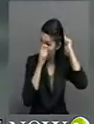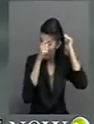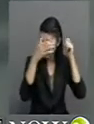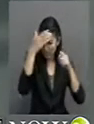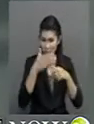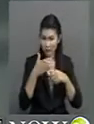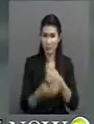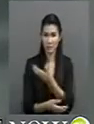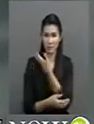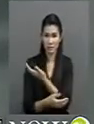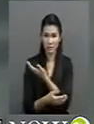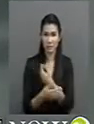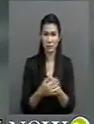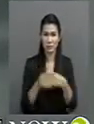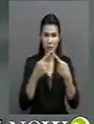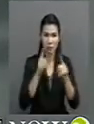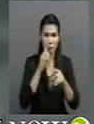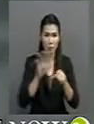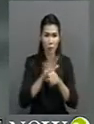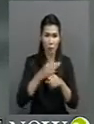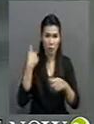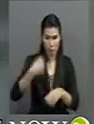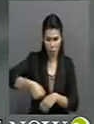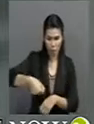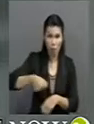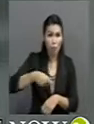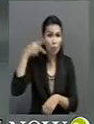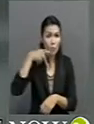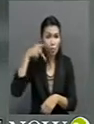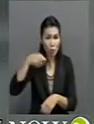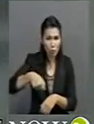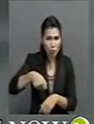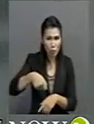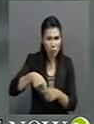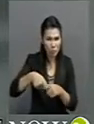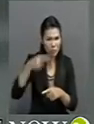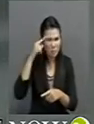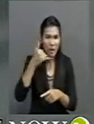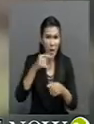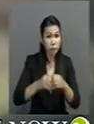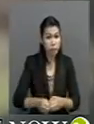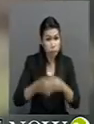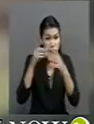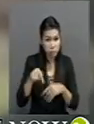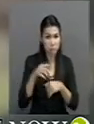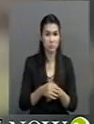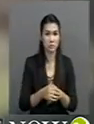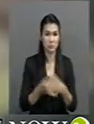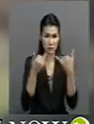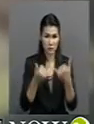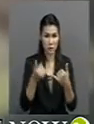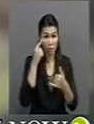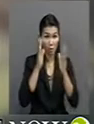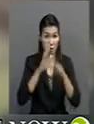าแล้วปรากฏว่ามี1คนฮะที่ถือถุงพลาสติกนะครับซึ่งคาดว่าข้างในนี่อาจจะเป็นระเบิดก็ได้ผู้สื่อข่าวบอกว่า